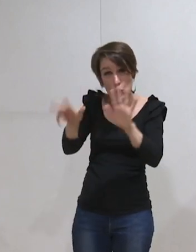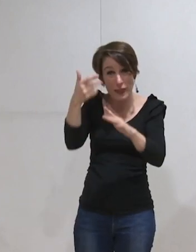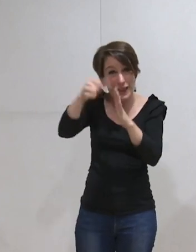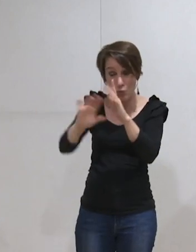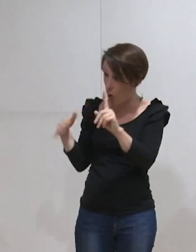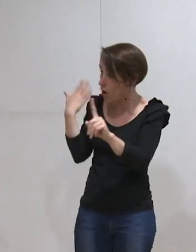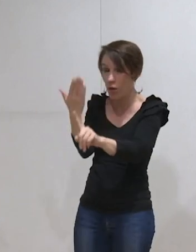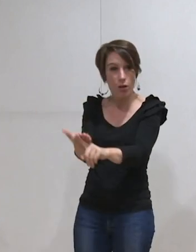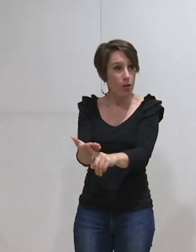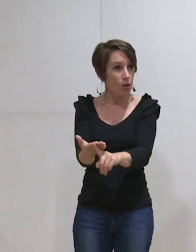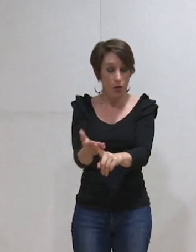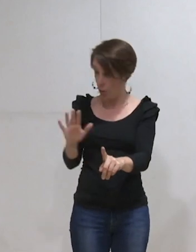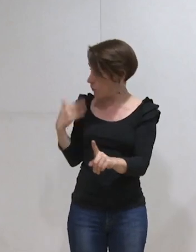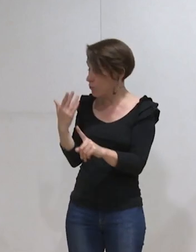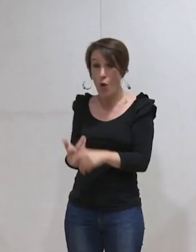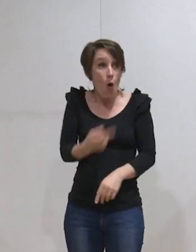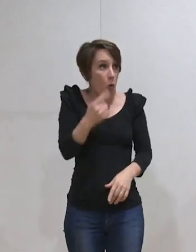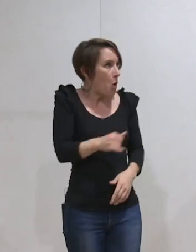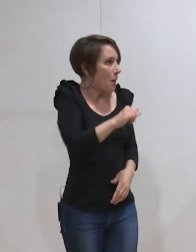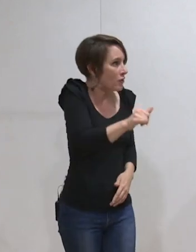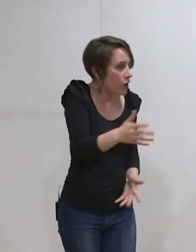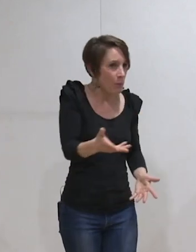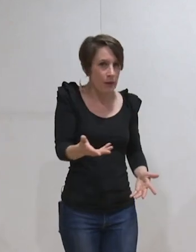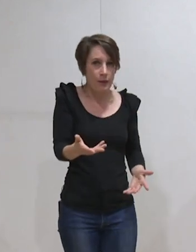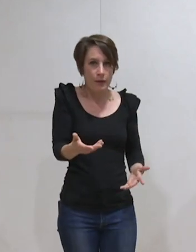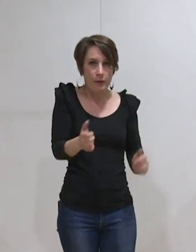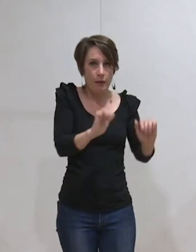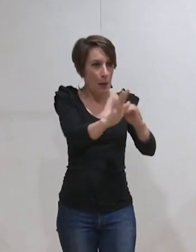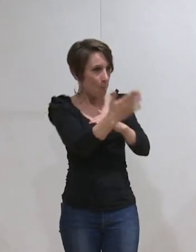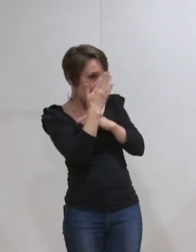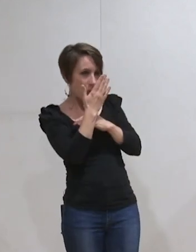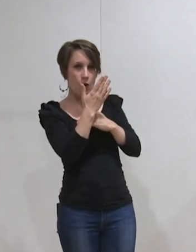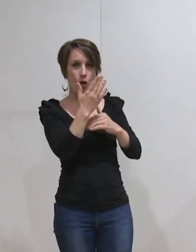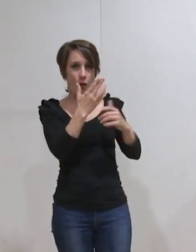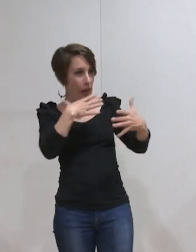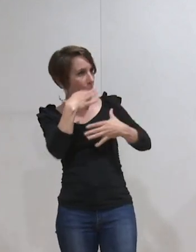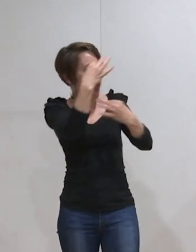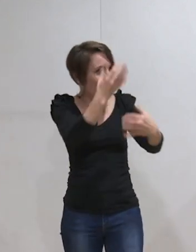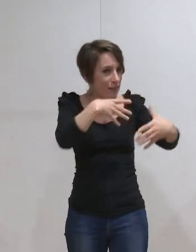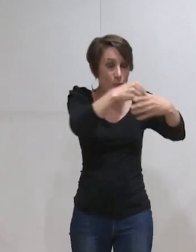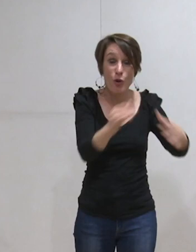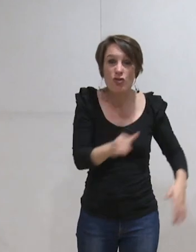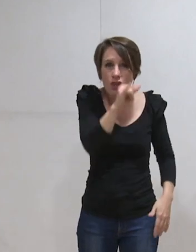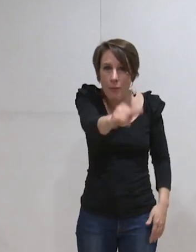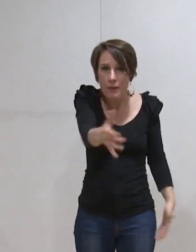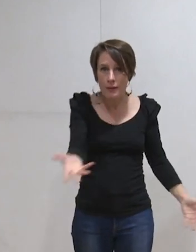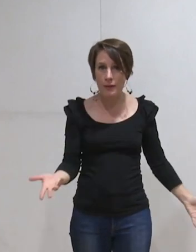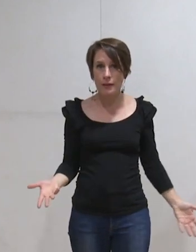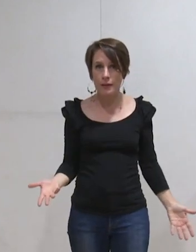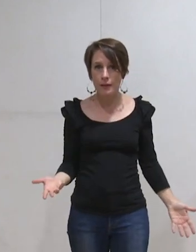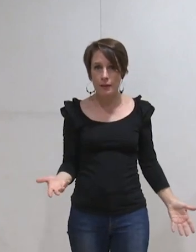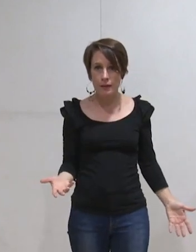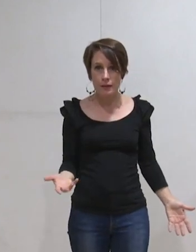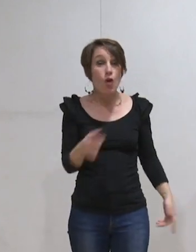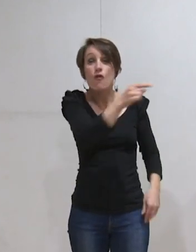de moment pour en parler comme ça ne nous est pas présenté comme on n'est pas associé à ces démarches vous le